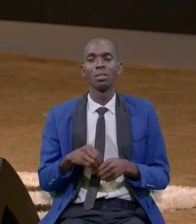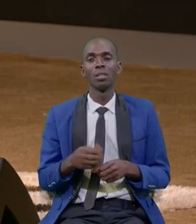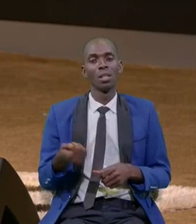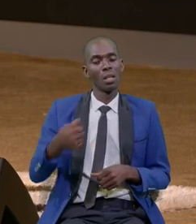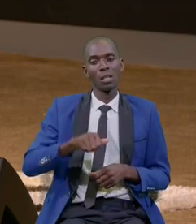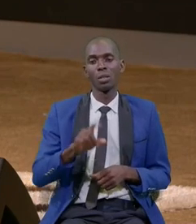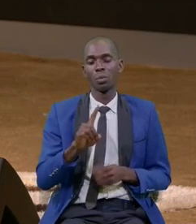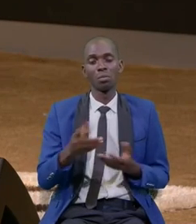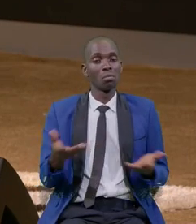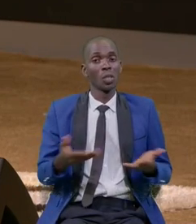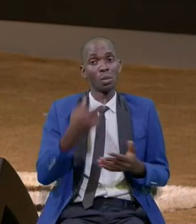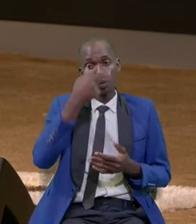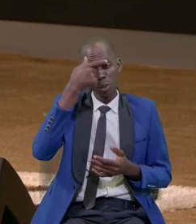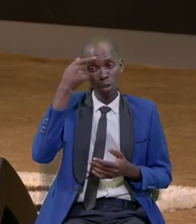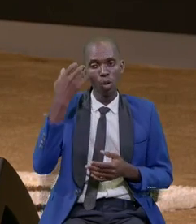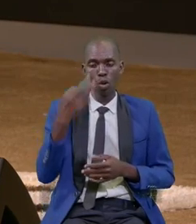aspect, car